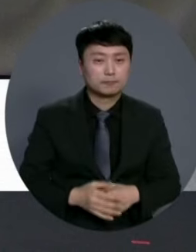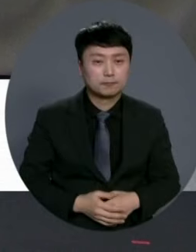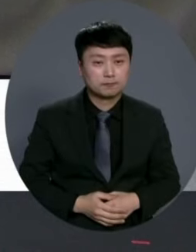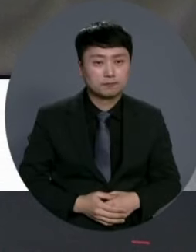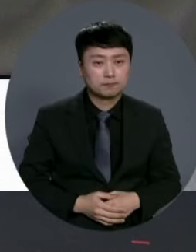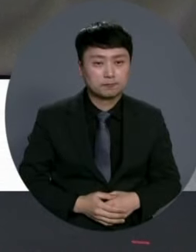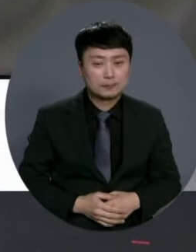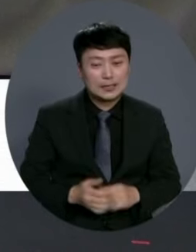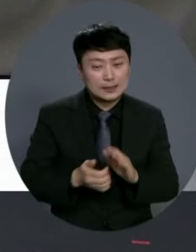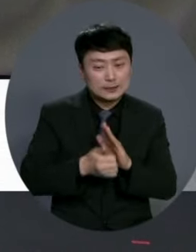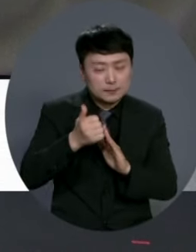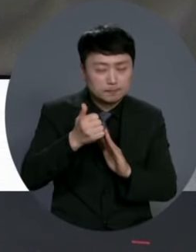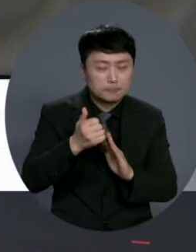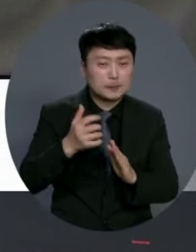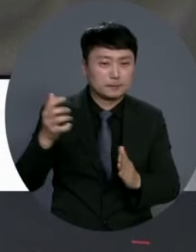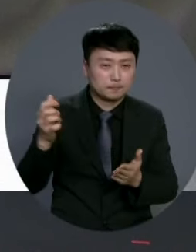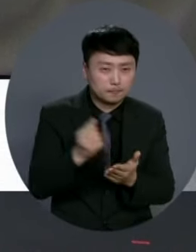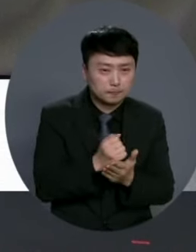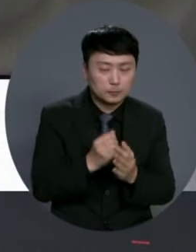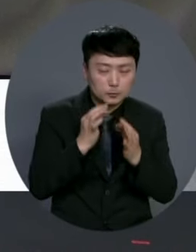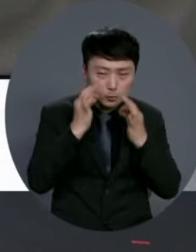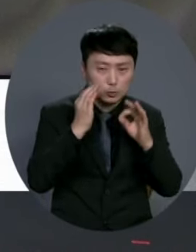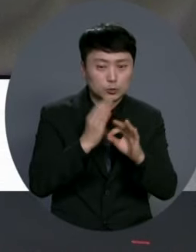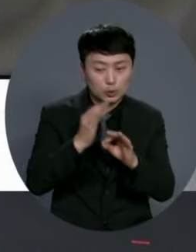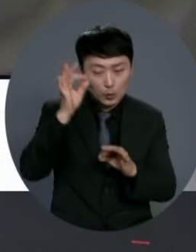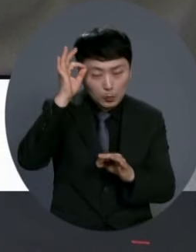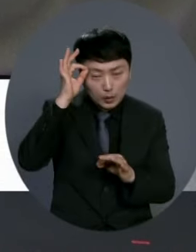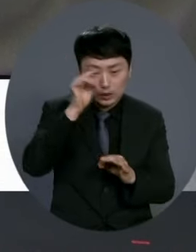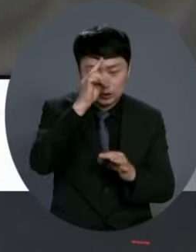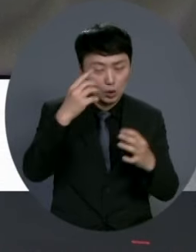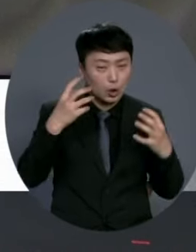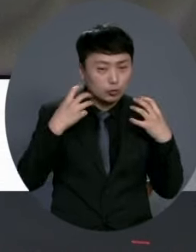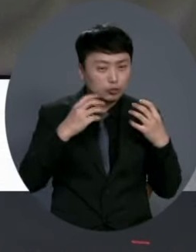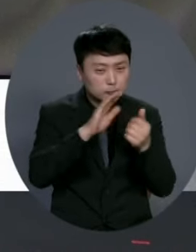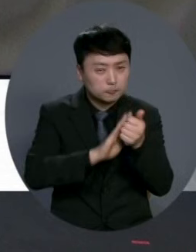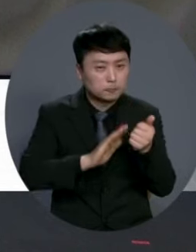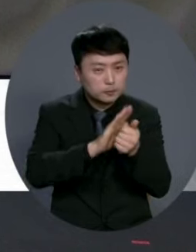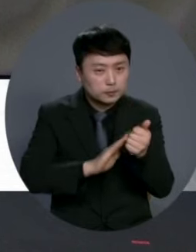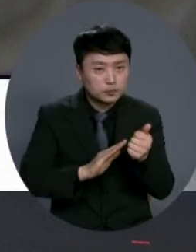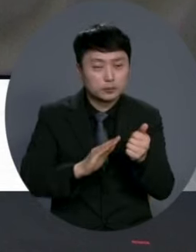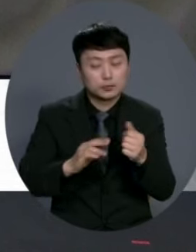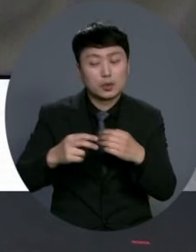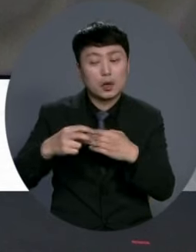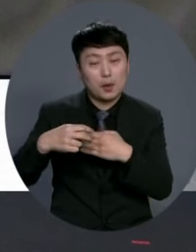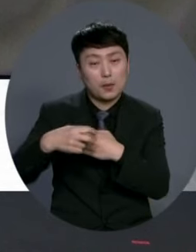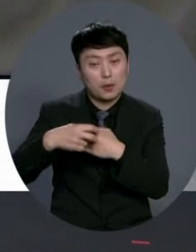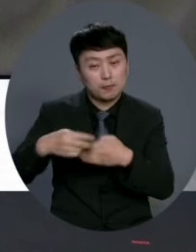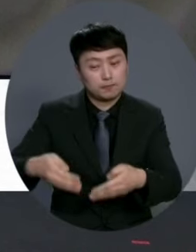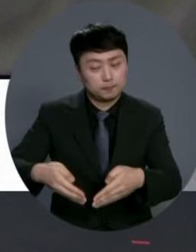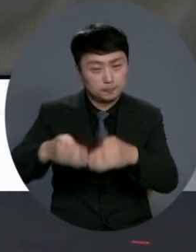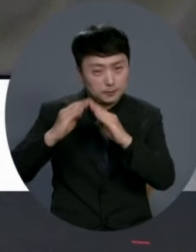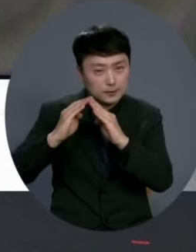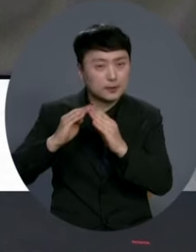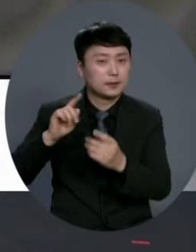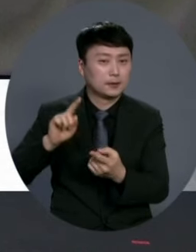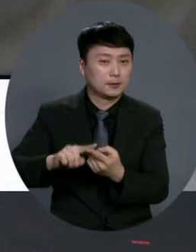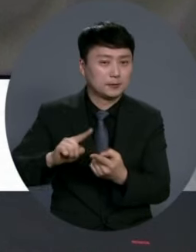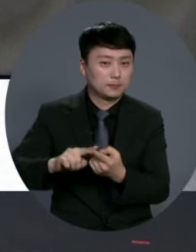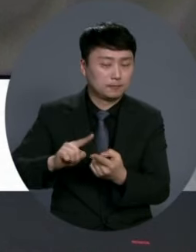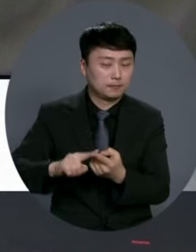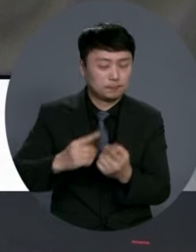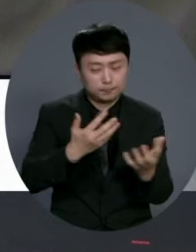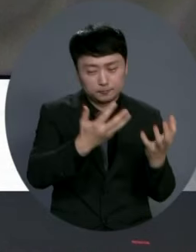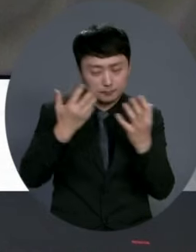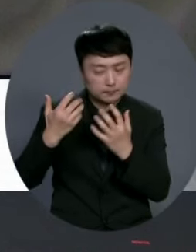불신은 살아있는데요. 포항시도 정부를 설득해 포스텍 의과대학 신설을 반드시 이루겠다며 의대 유치